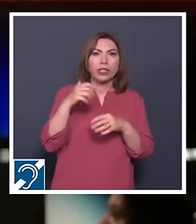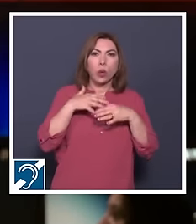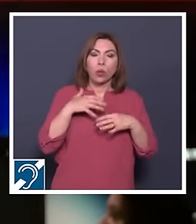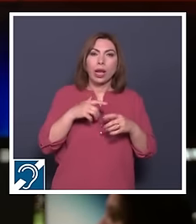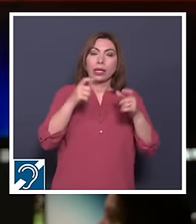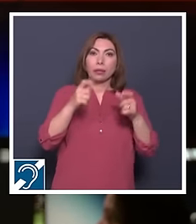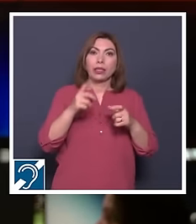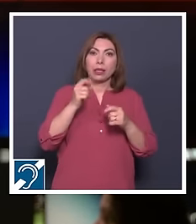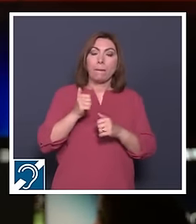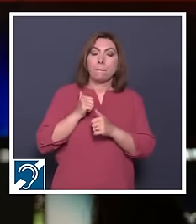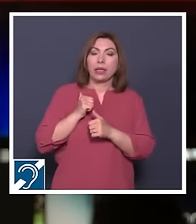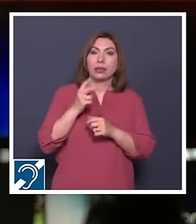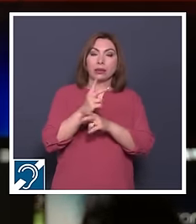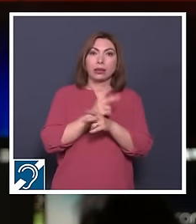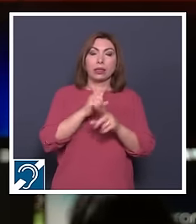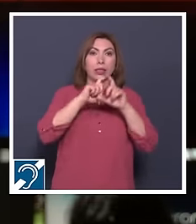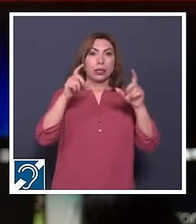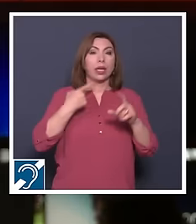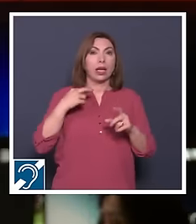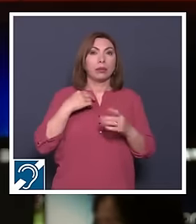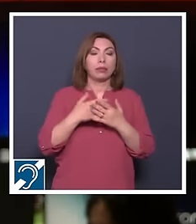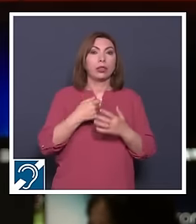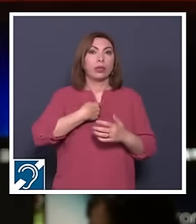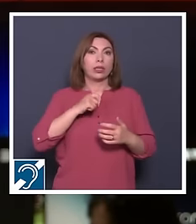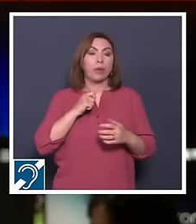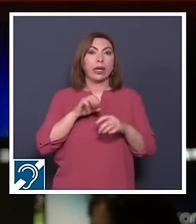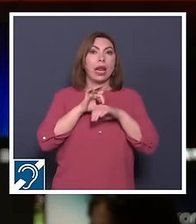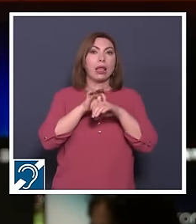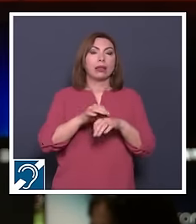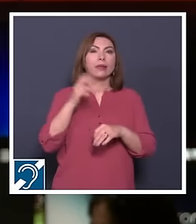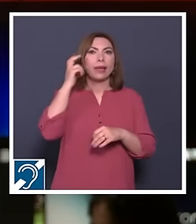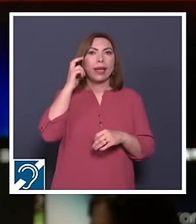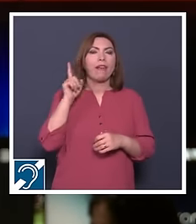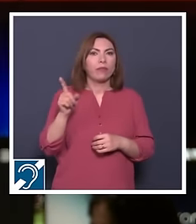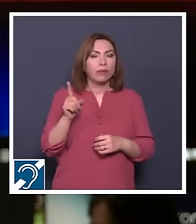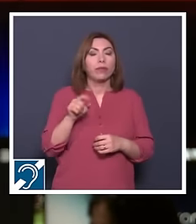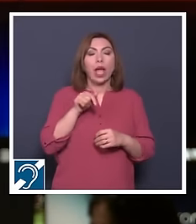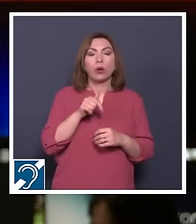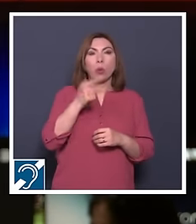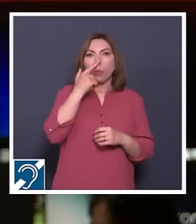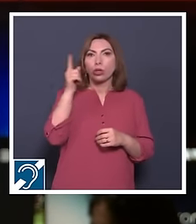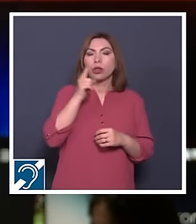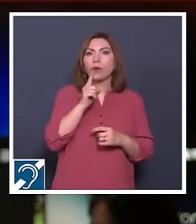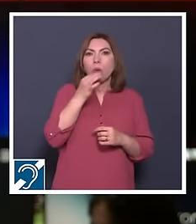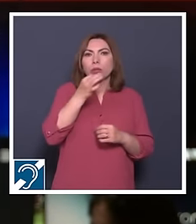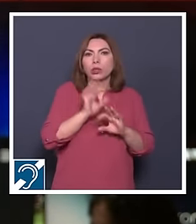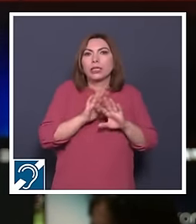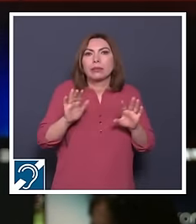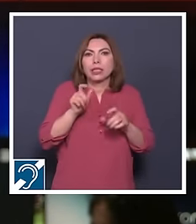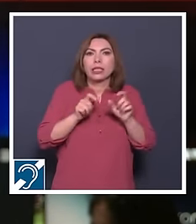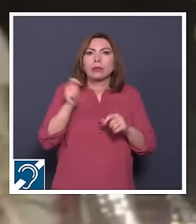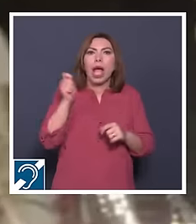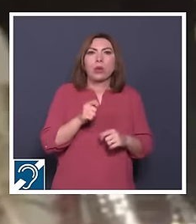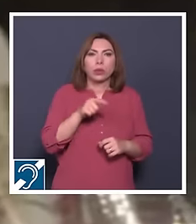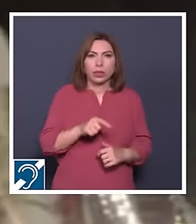de Pază de Stat, instituție responsabilă de securitatea liderului de la Kiev. Deocamdată, Moscova nu a comentat acuzațiile.